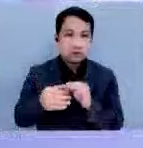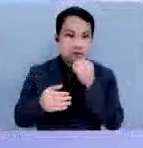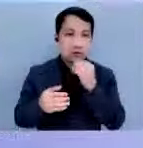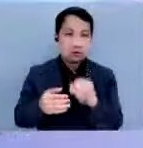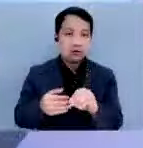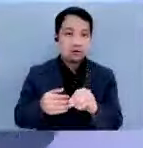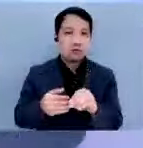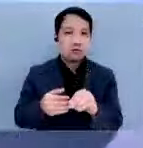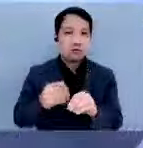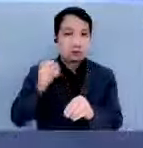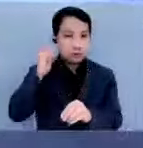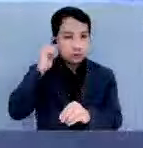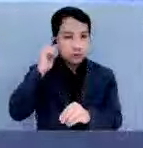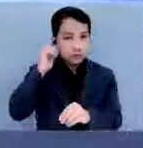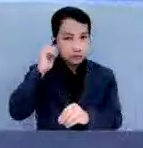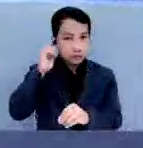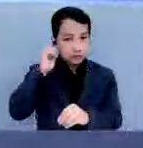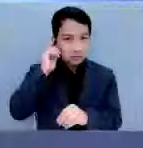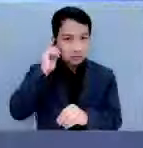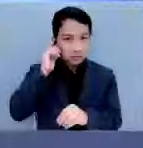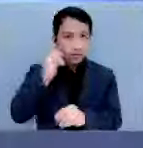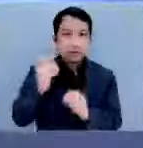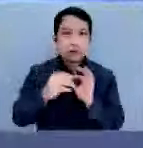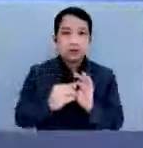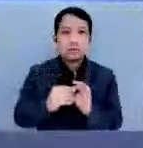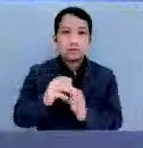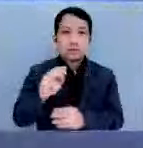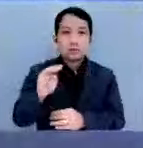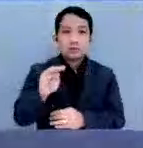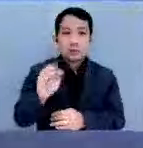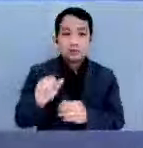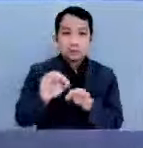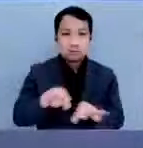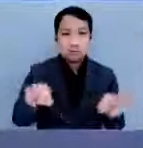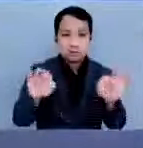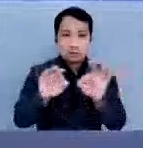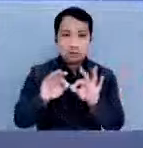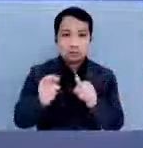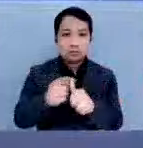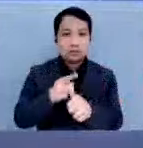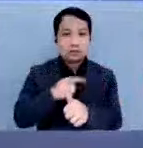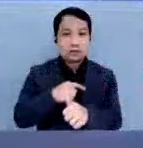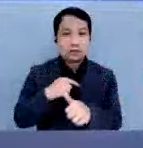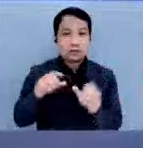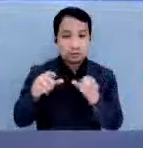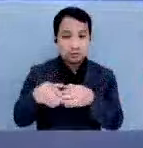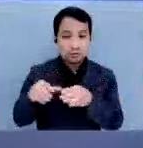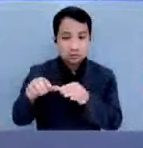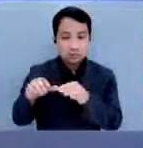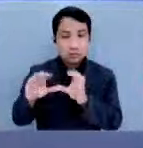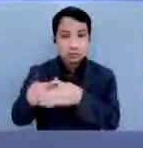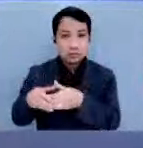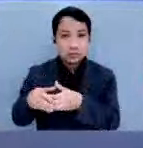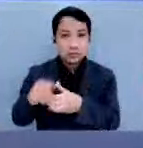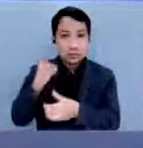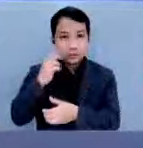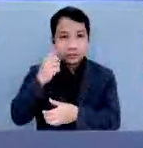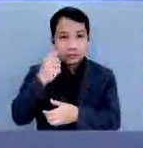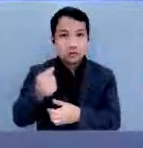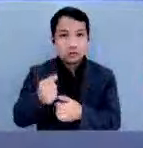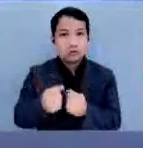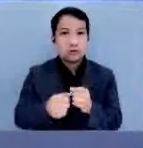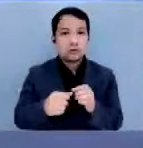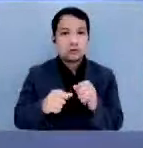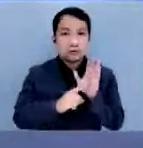Senado. Sa panayam sa media, sinabi ni Zubiri na kailangan maglabas muna ang committee ni Senator Risa Ontiveros ng tinatawag na show